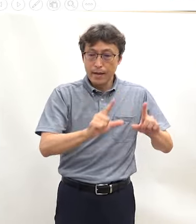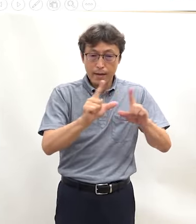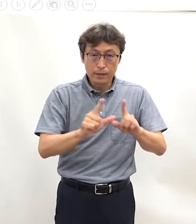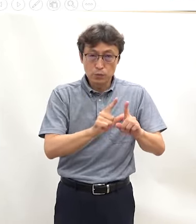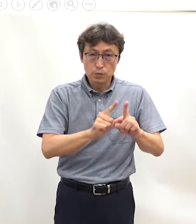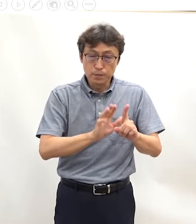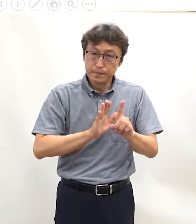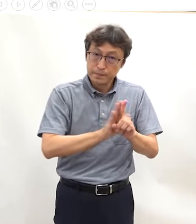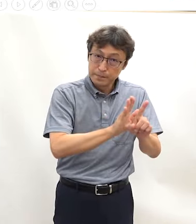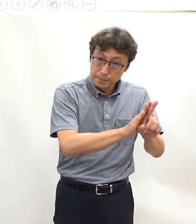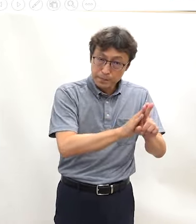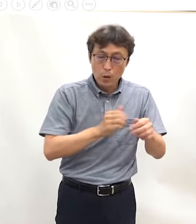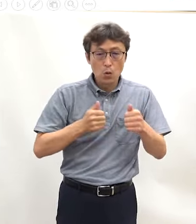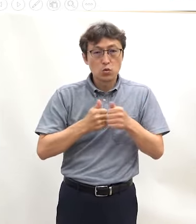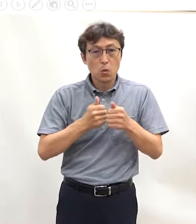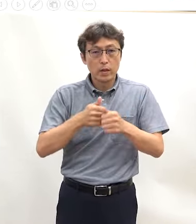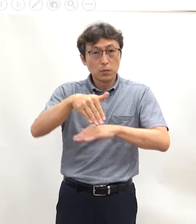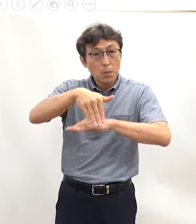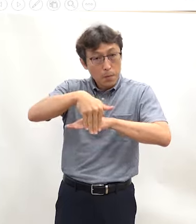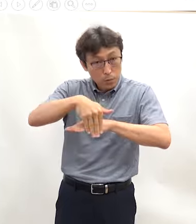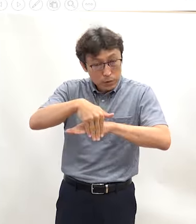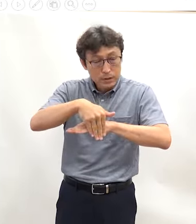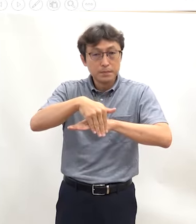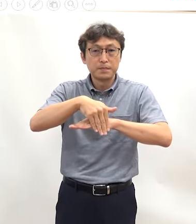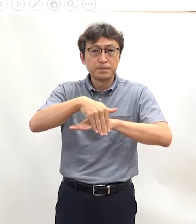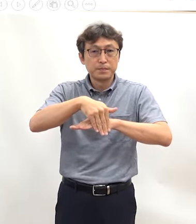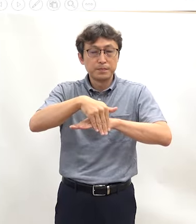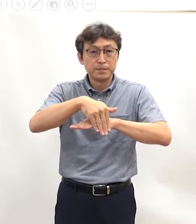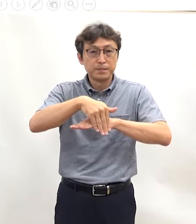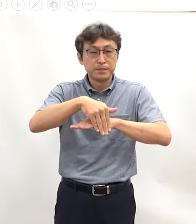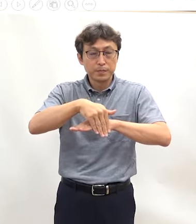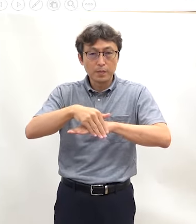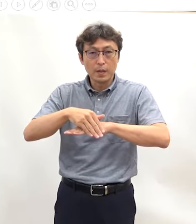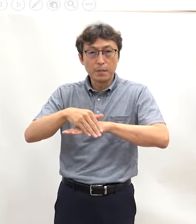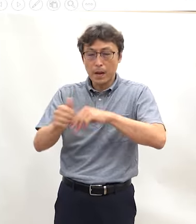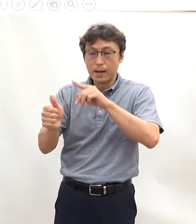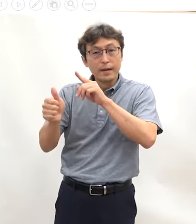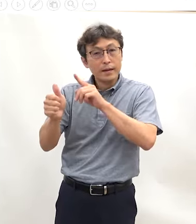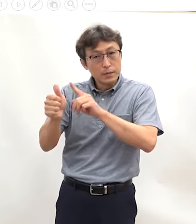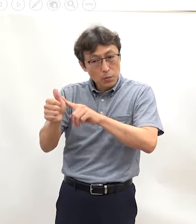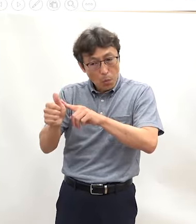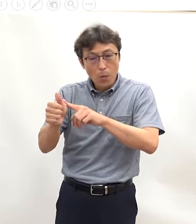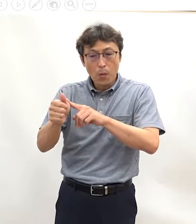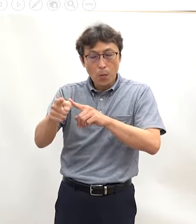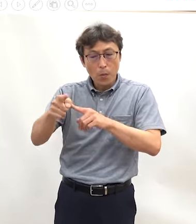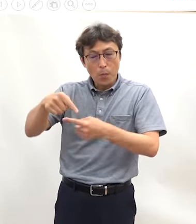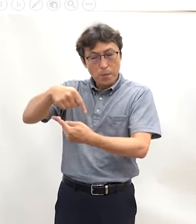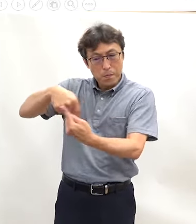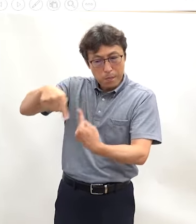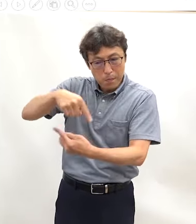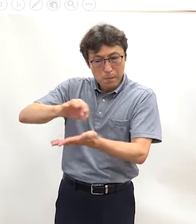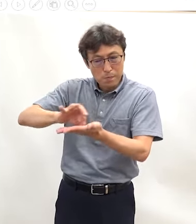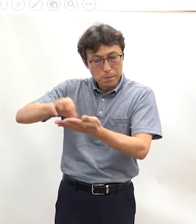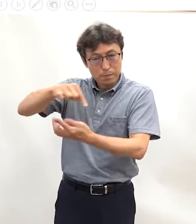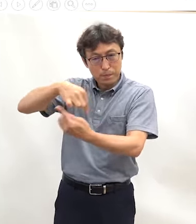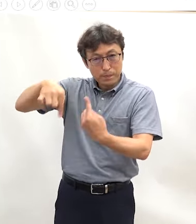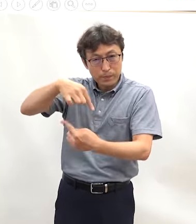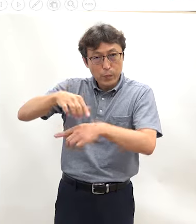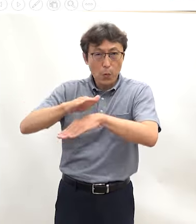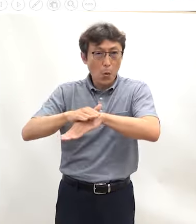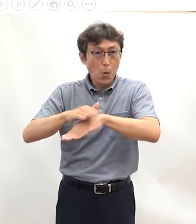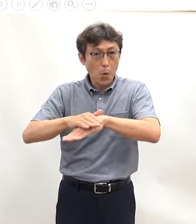は、相談窓口をお知らせするとか、外国人材活用の必要性に関する、セミナ